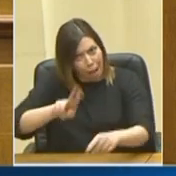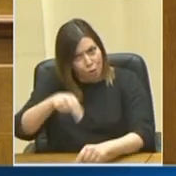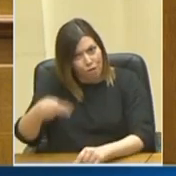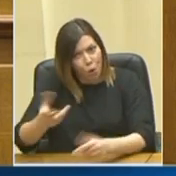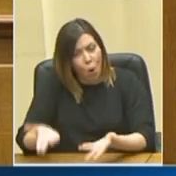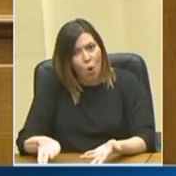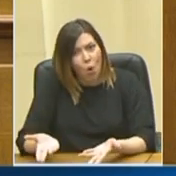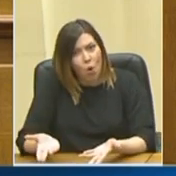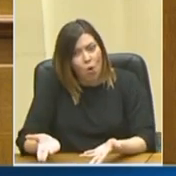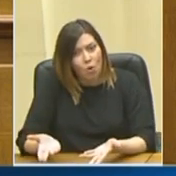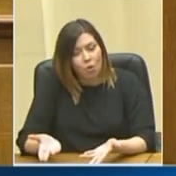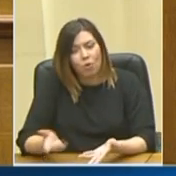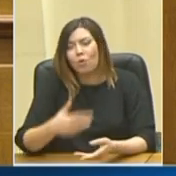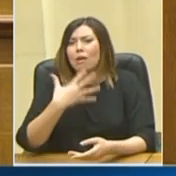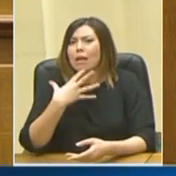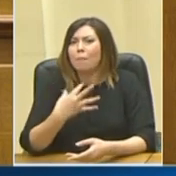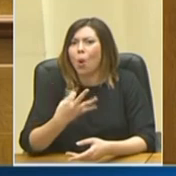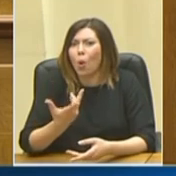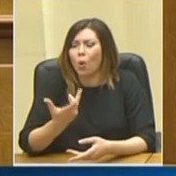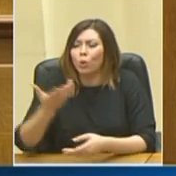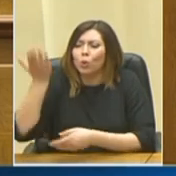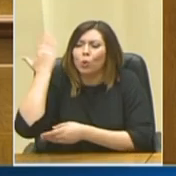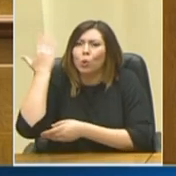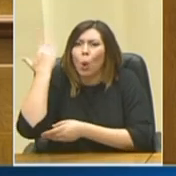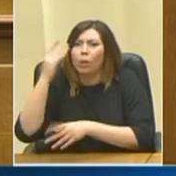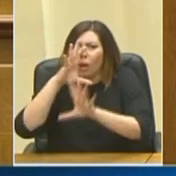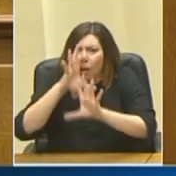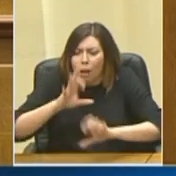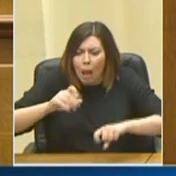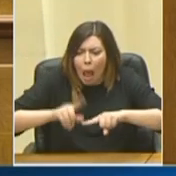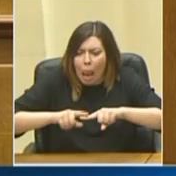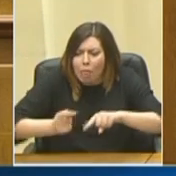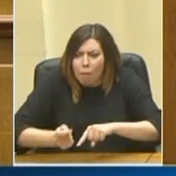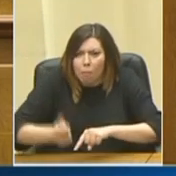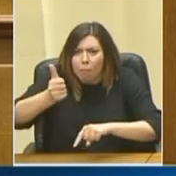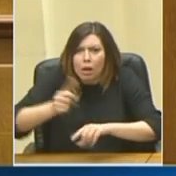διότι εκείνη την εποχή πεζόταν η μοίρα της χώρας.